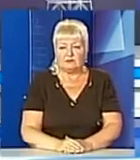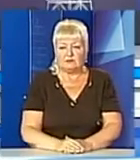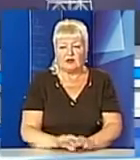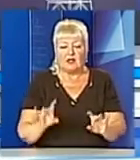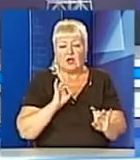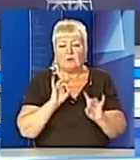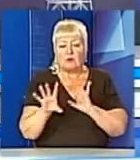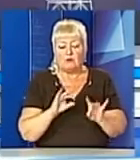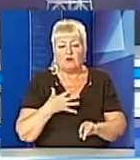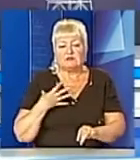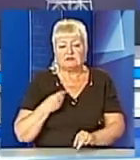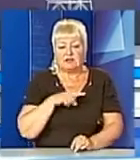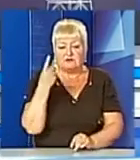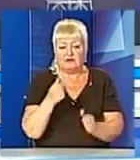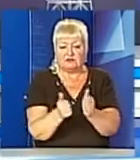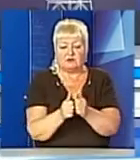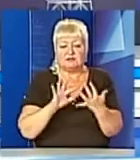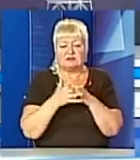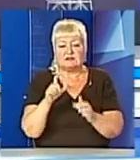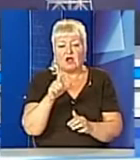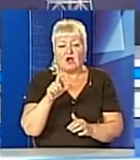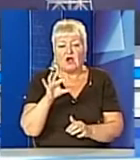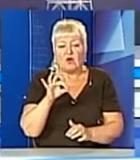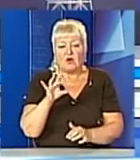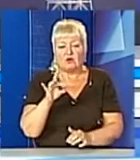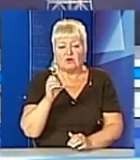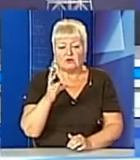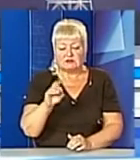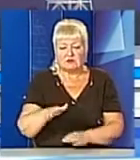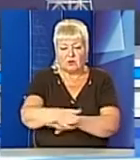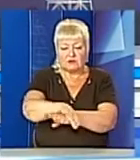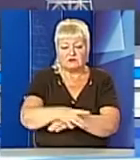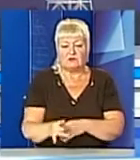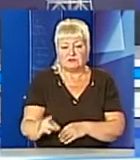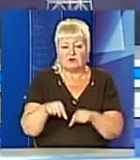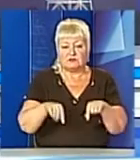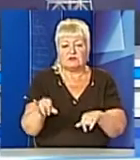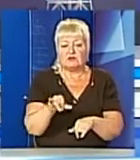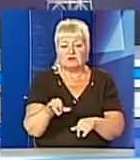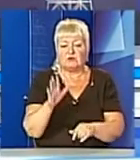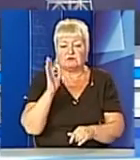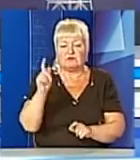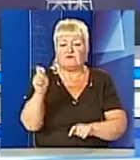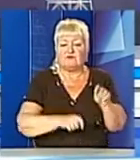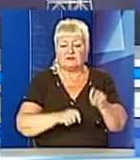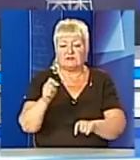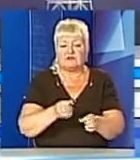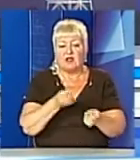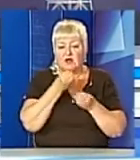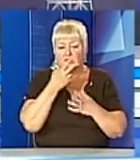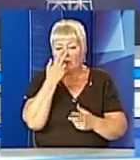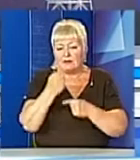Промоція Львівщини. Поблизу села Хоросно, що в Пустомитівському районі, вже цієї суботи відбудеться фестиваль «Добрі